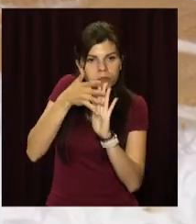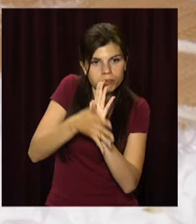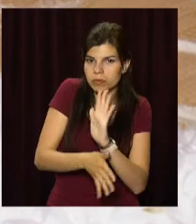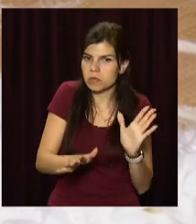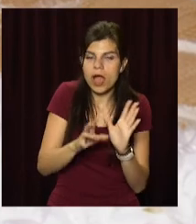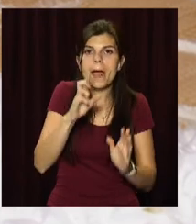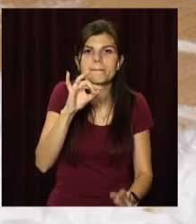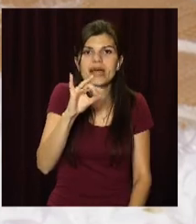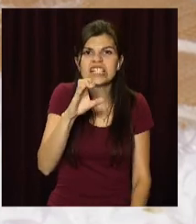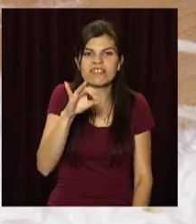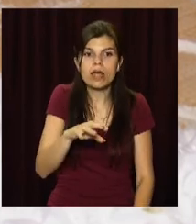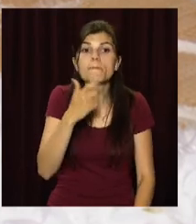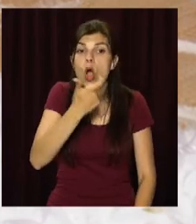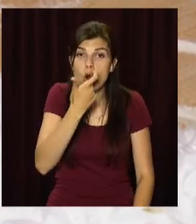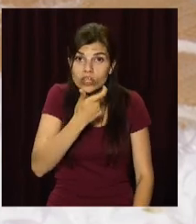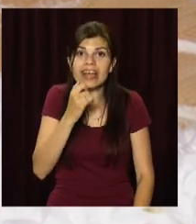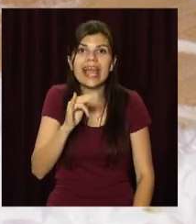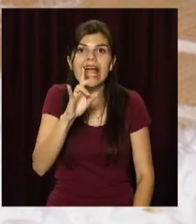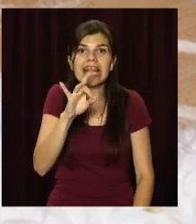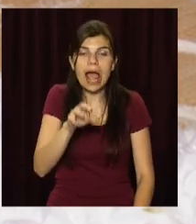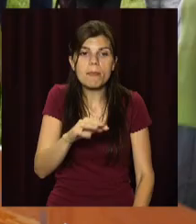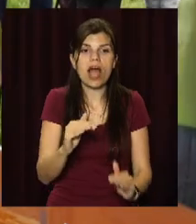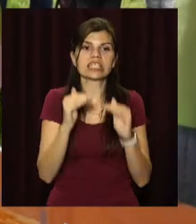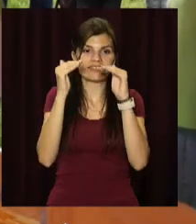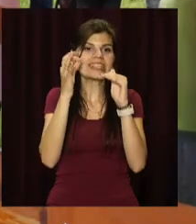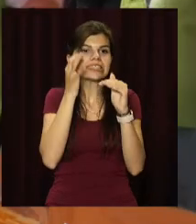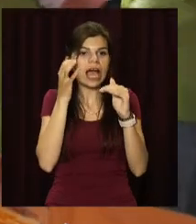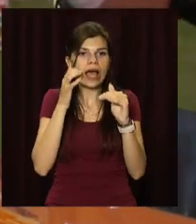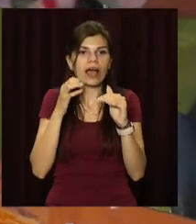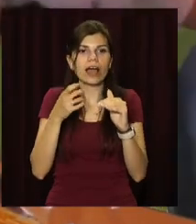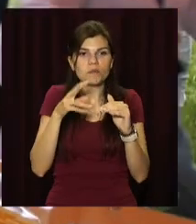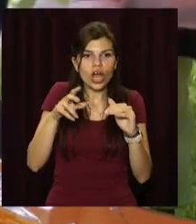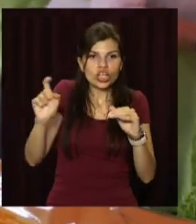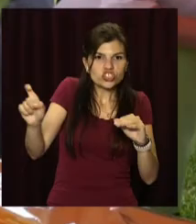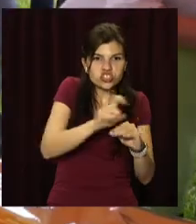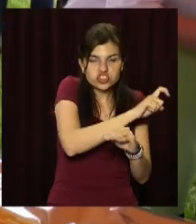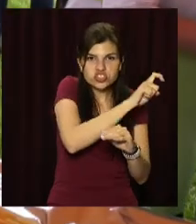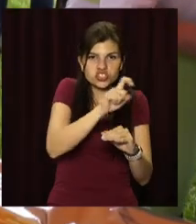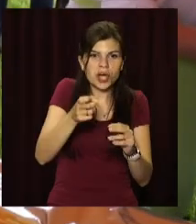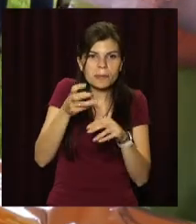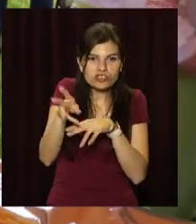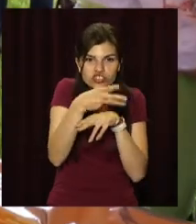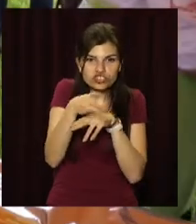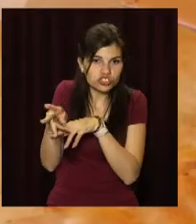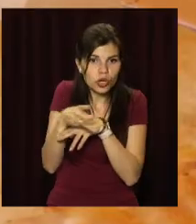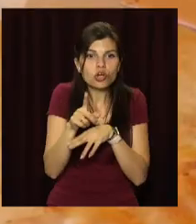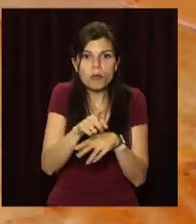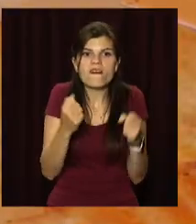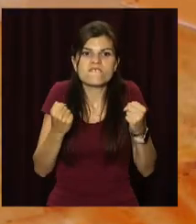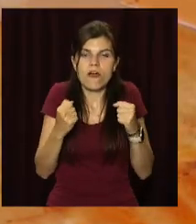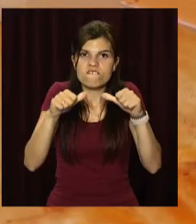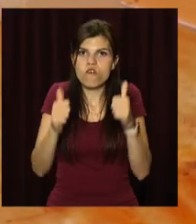бісквіту, морозива та крему. А зверху солодку конструкцію обробили пальником, аби солодка конструкція тримала